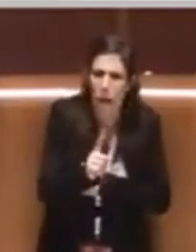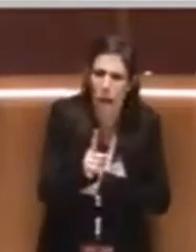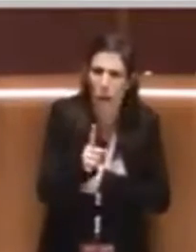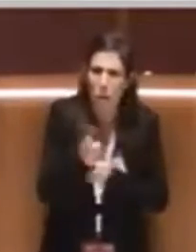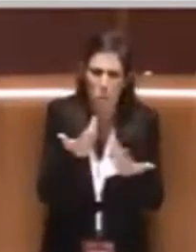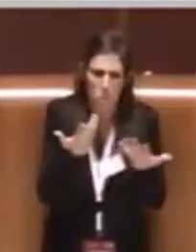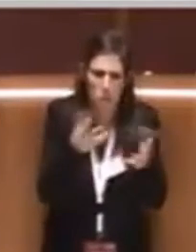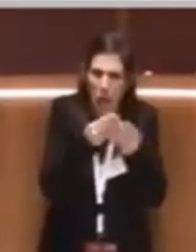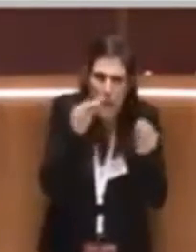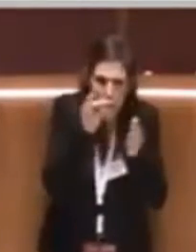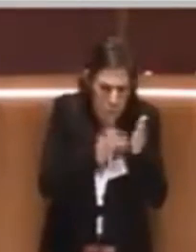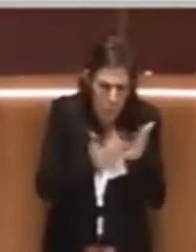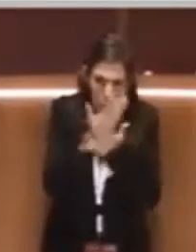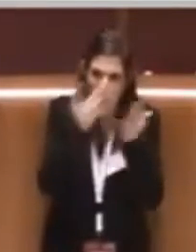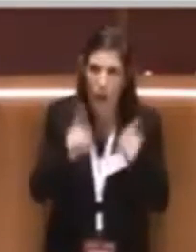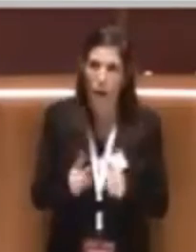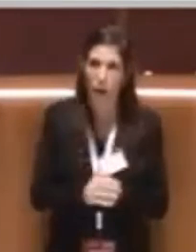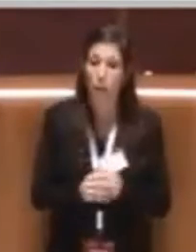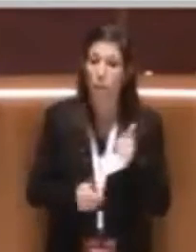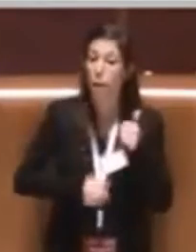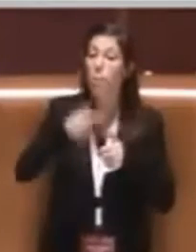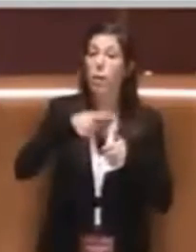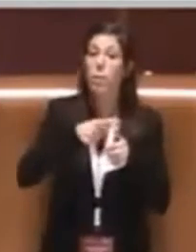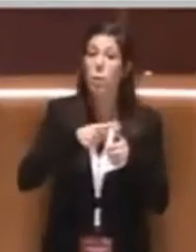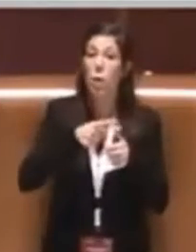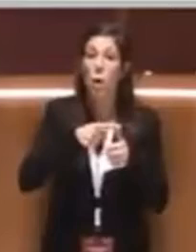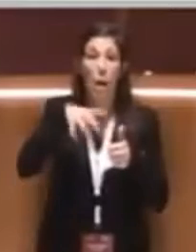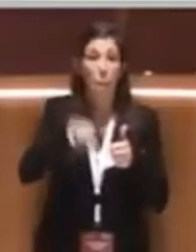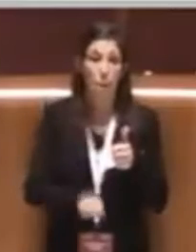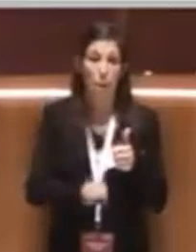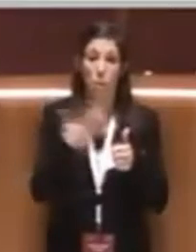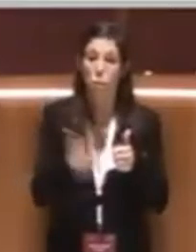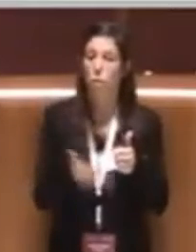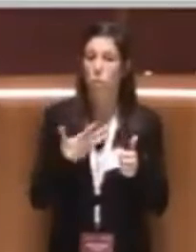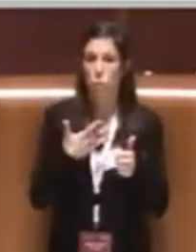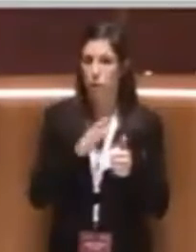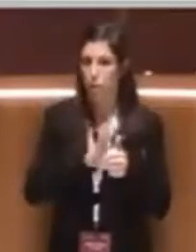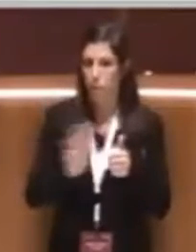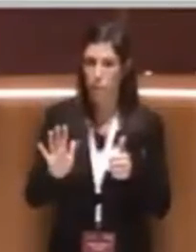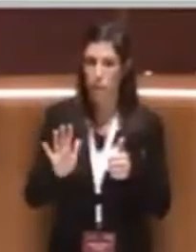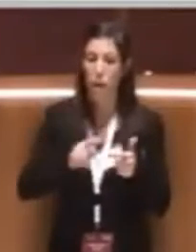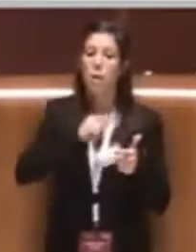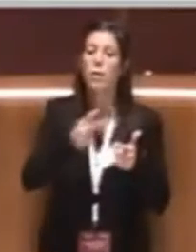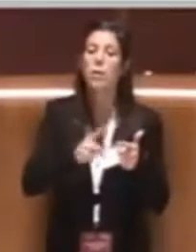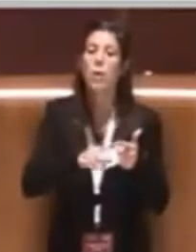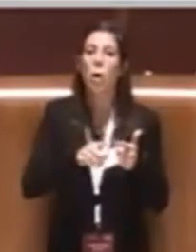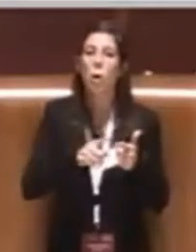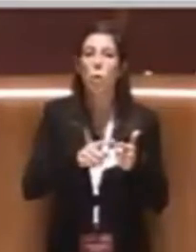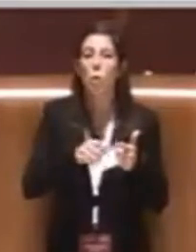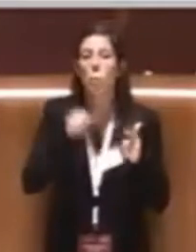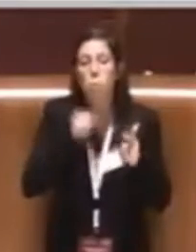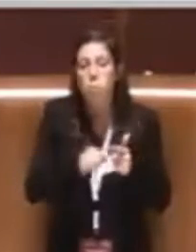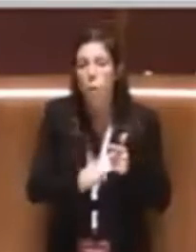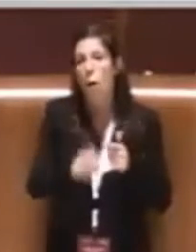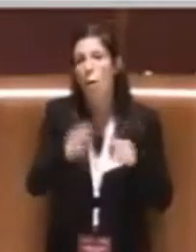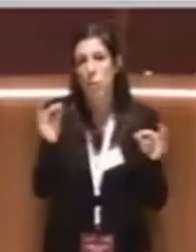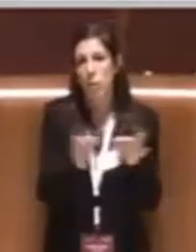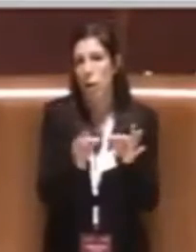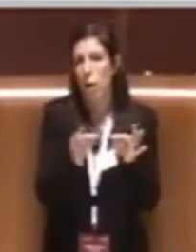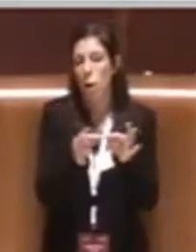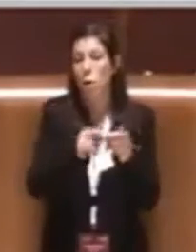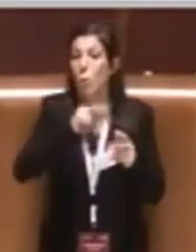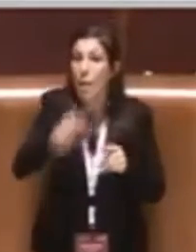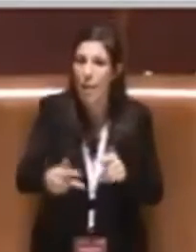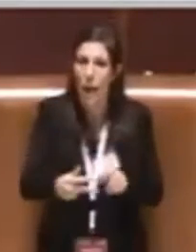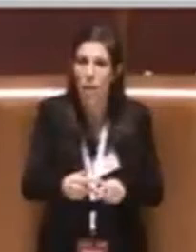e comunque il primo punto dell'impegno già esiste, il secondo potremmo anche essere d'accordo, il